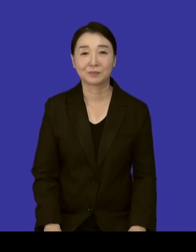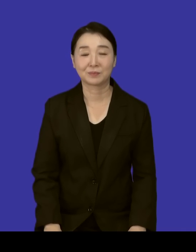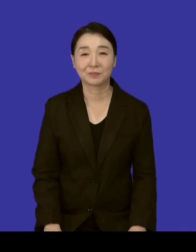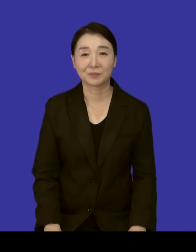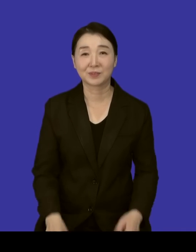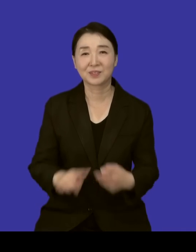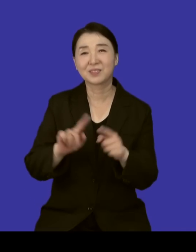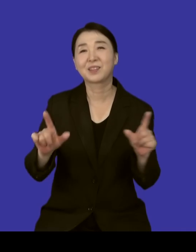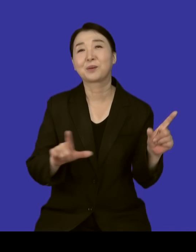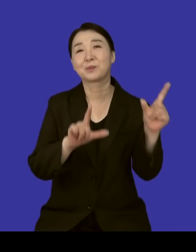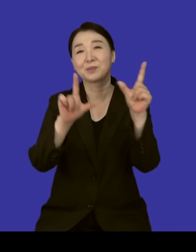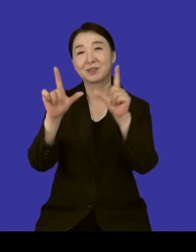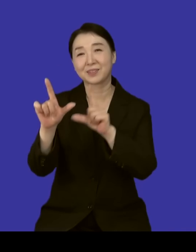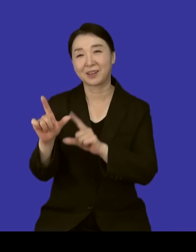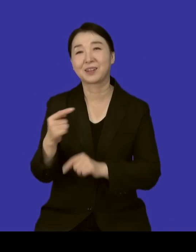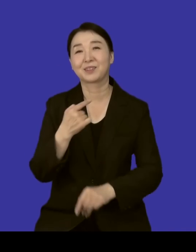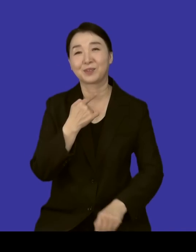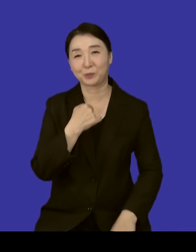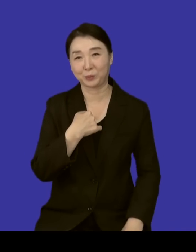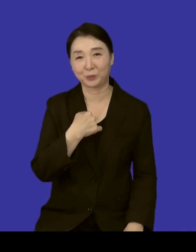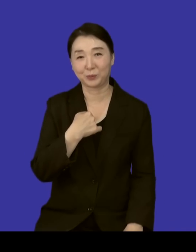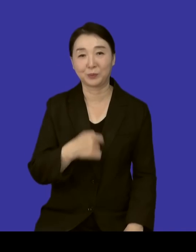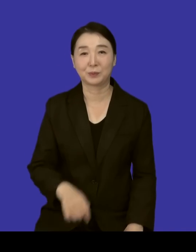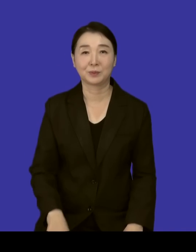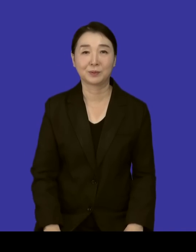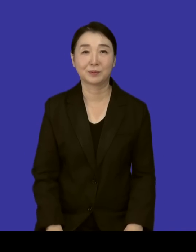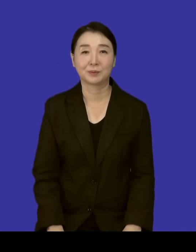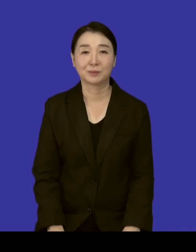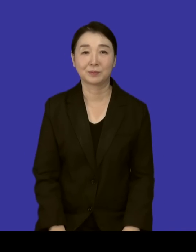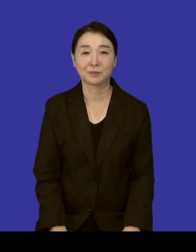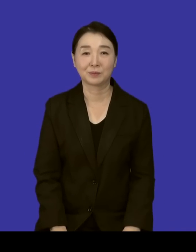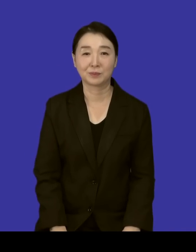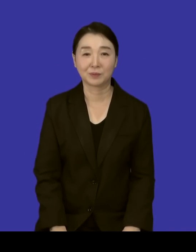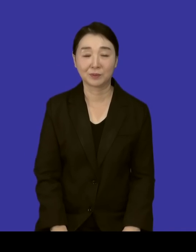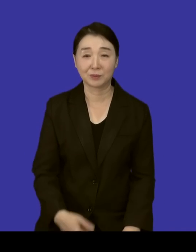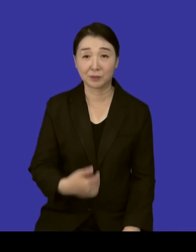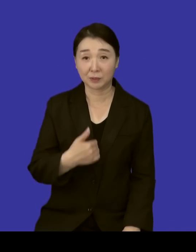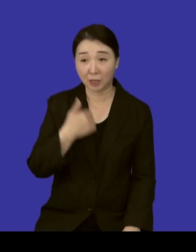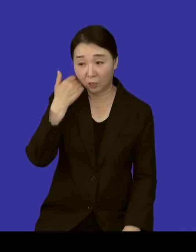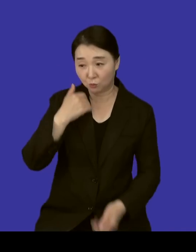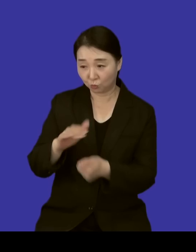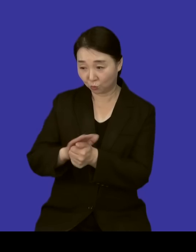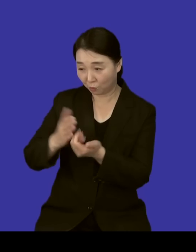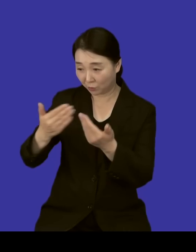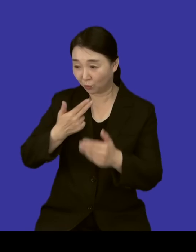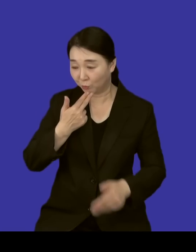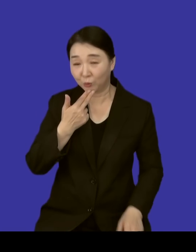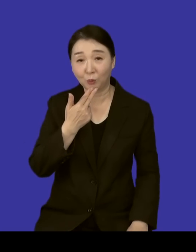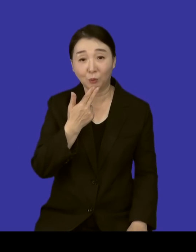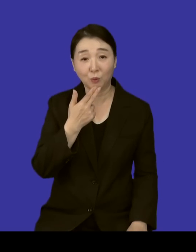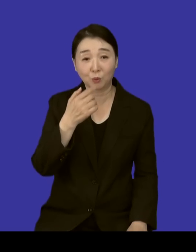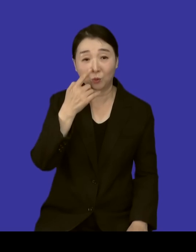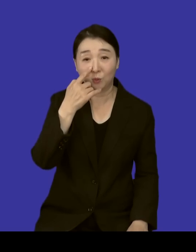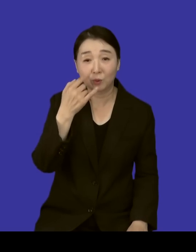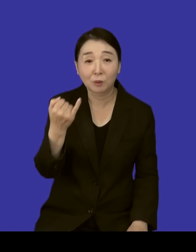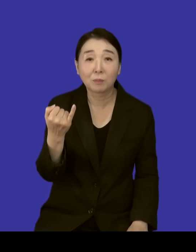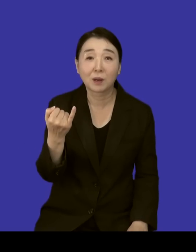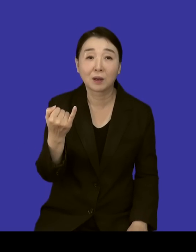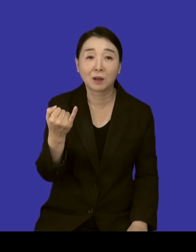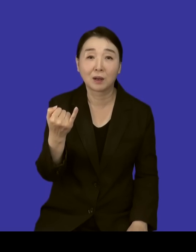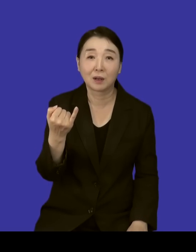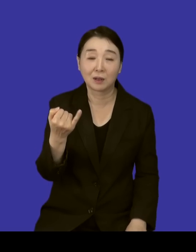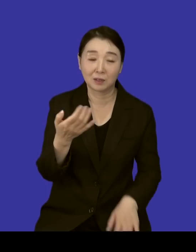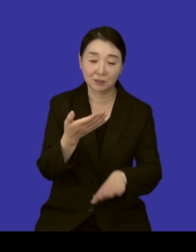살다 보니까 이렇게 이제 저를 아무도 안 돌봐주니까 그리고 우리 엄마는 남의 집 그렇게